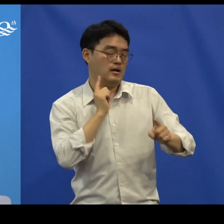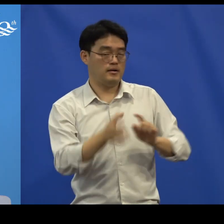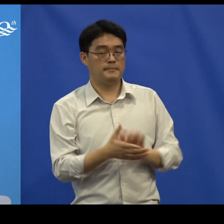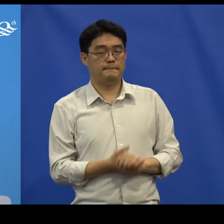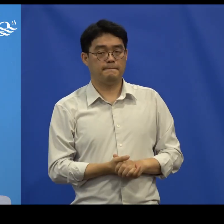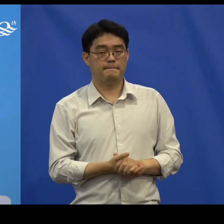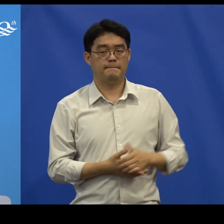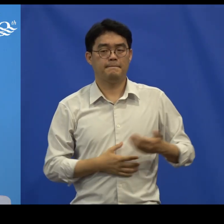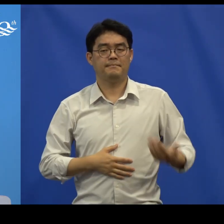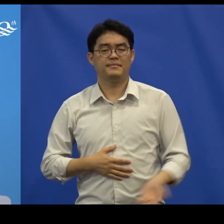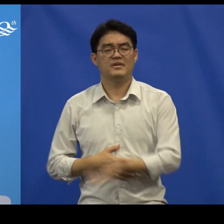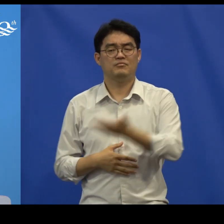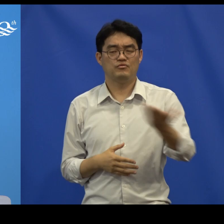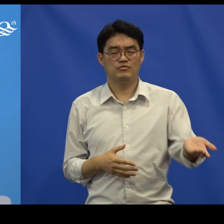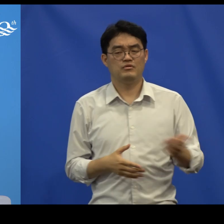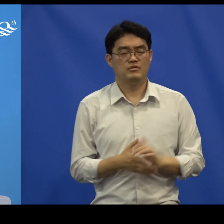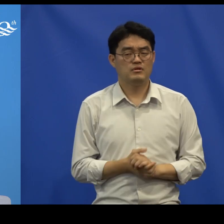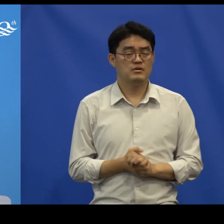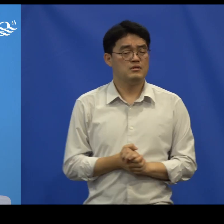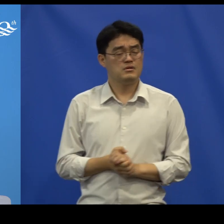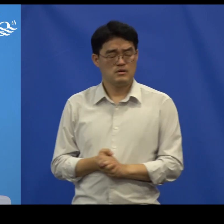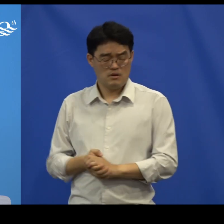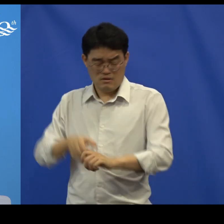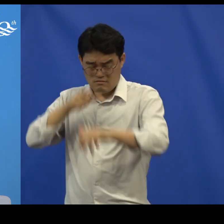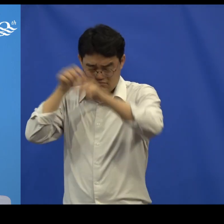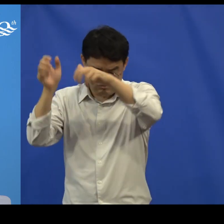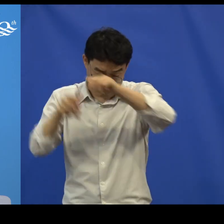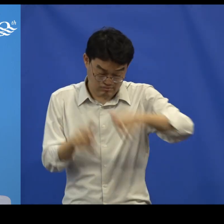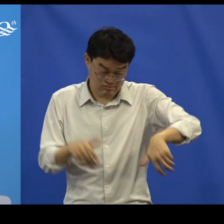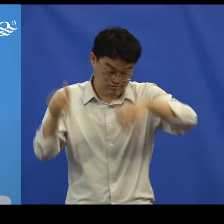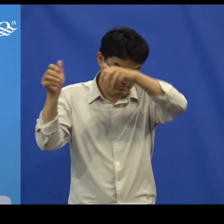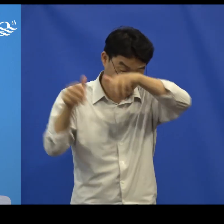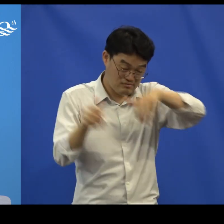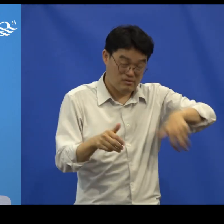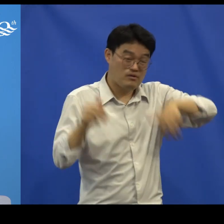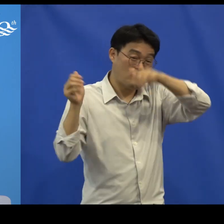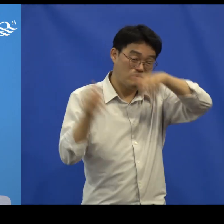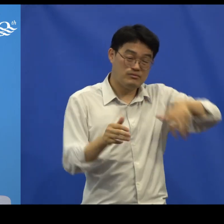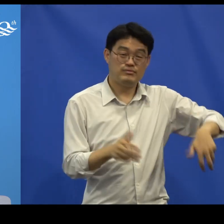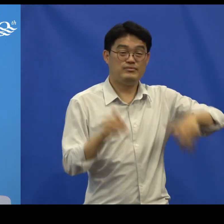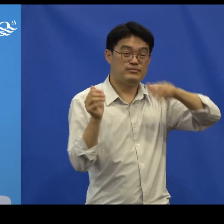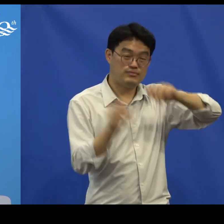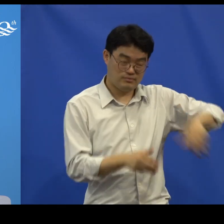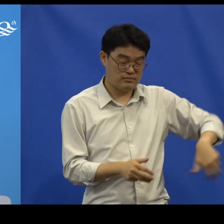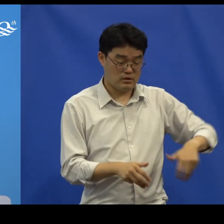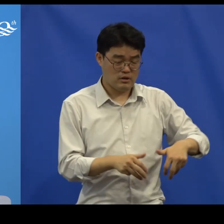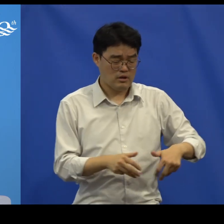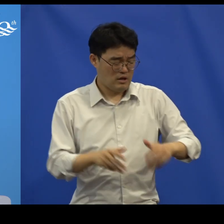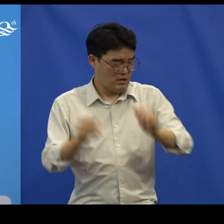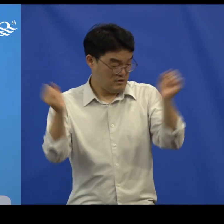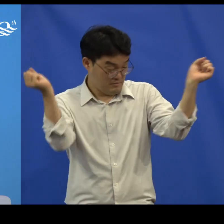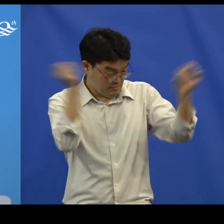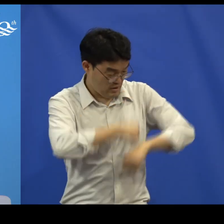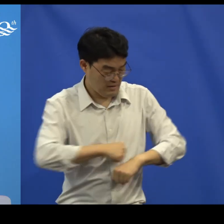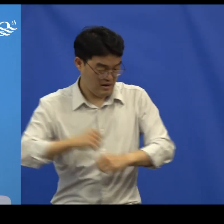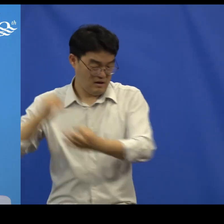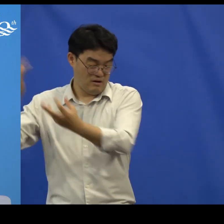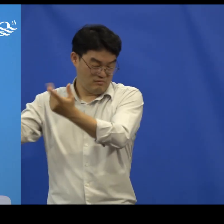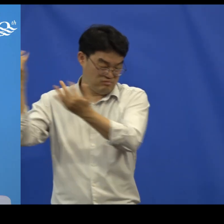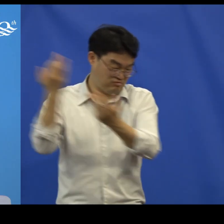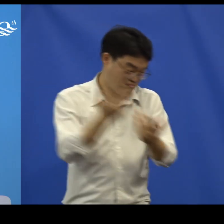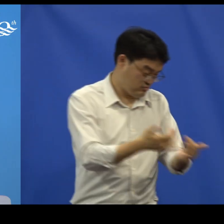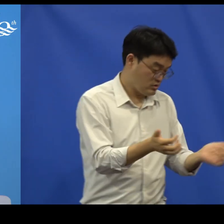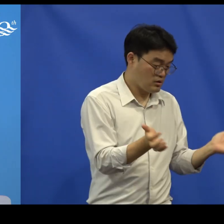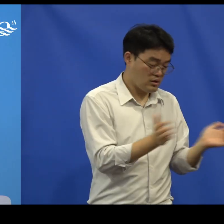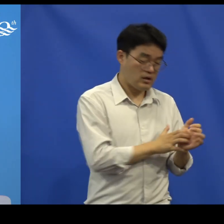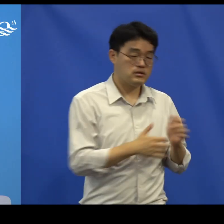다 멸하기까지 깨닫지 못했다는 거예요. 소돔과 고모라의 멸망도 마찬가지. 그날이 임할 때까지, 유황불이 내릴 때까지 아무도